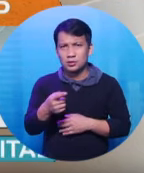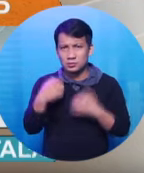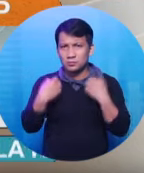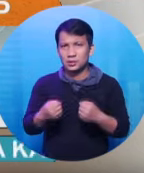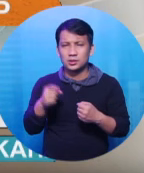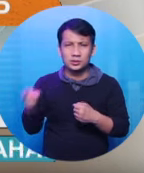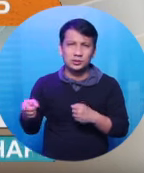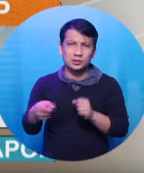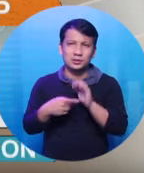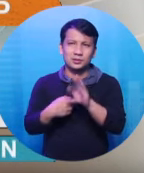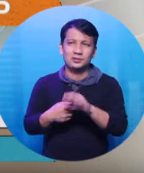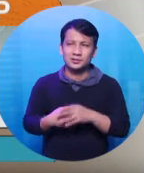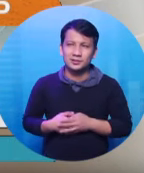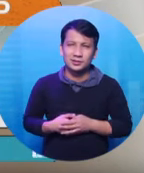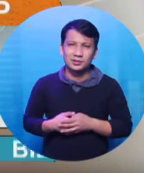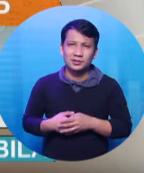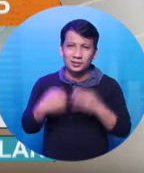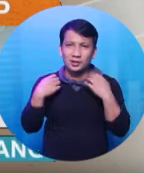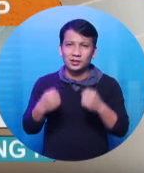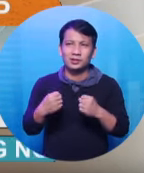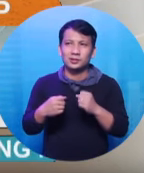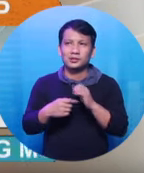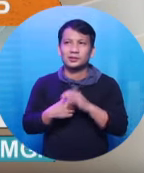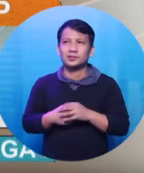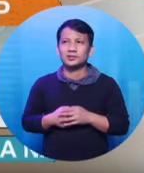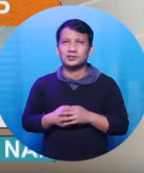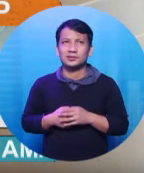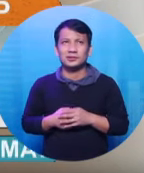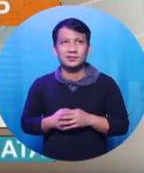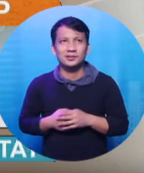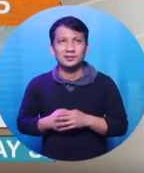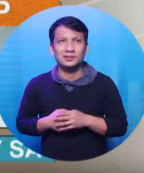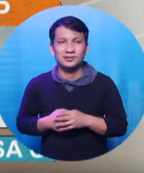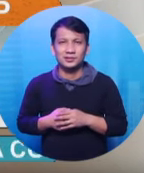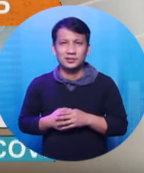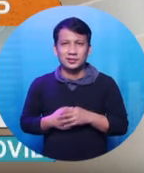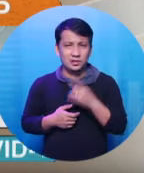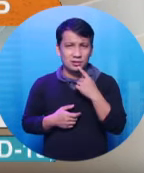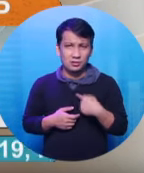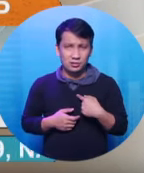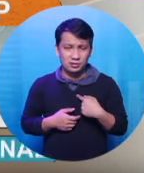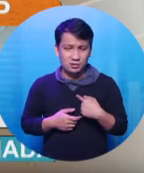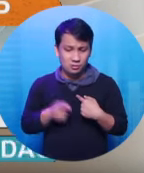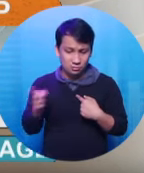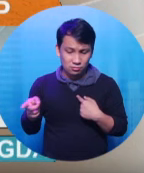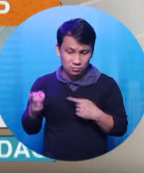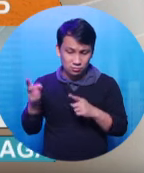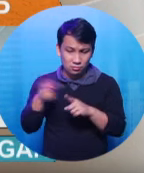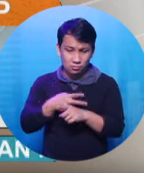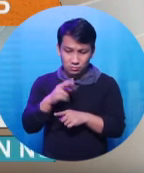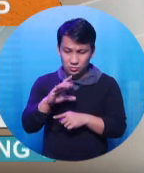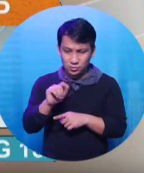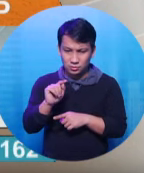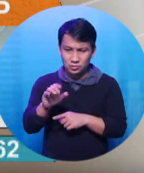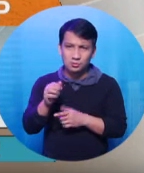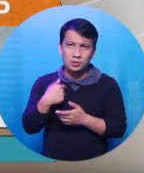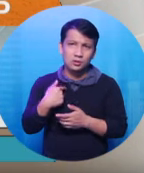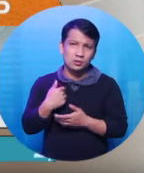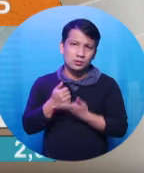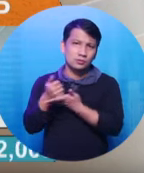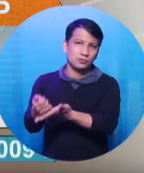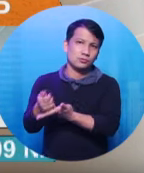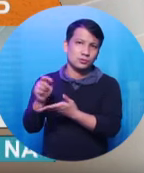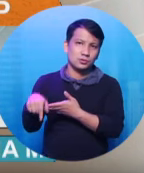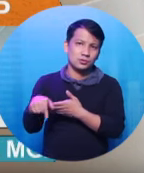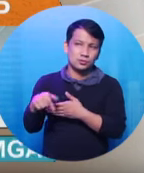po yung kasong ipinail. Actually po, sir, yung pong ating victim all throughout ay tinulungan po naman